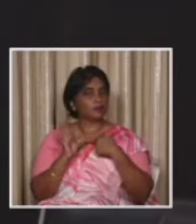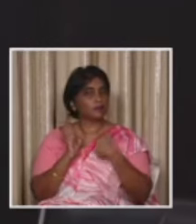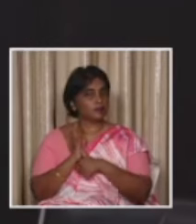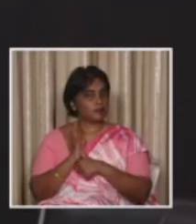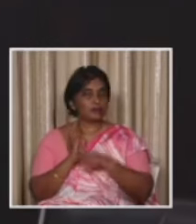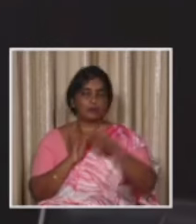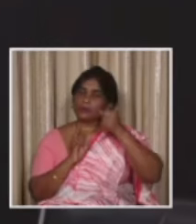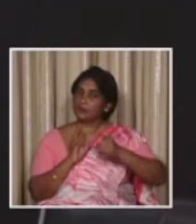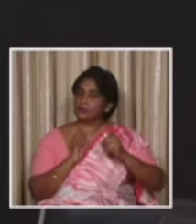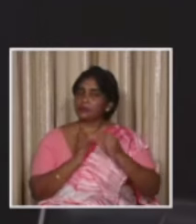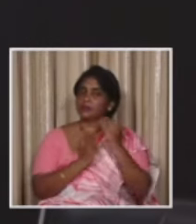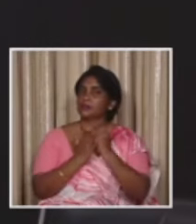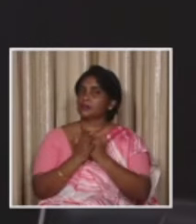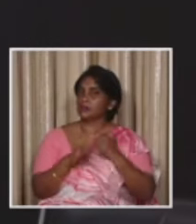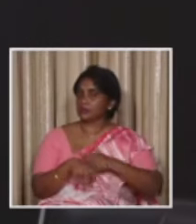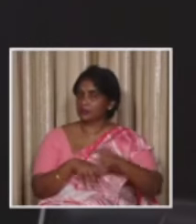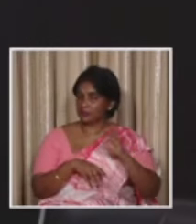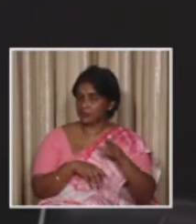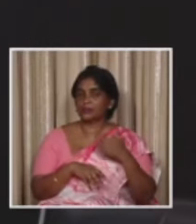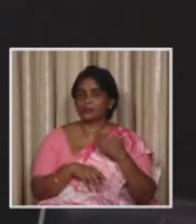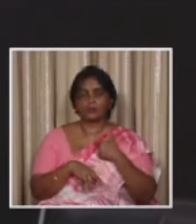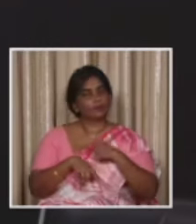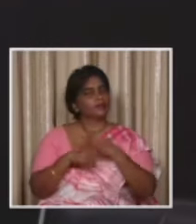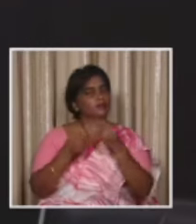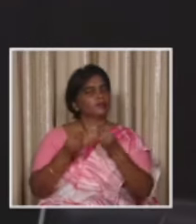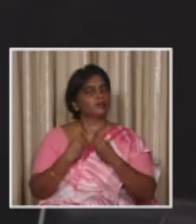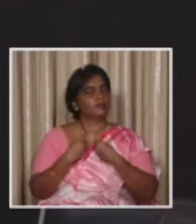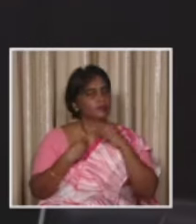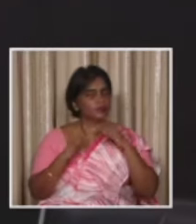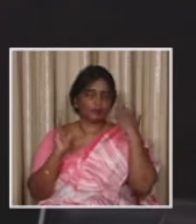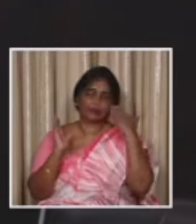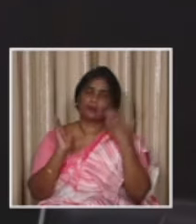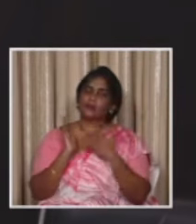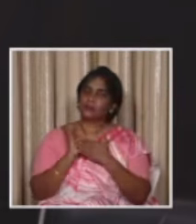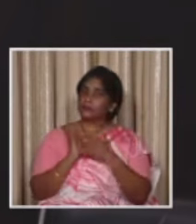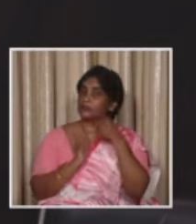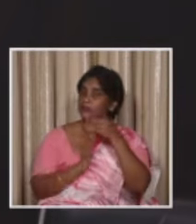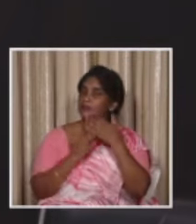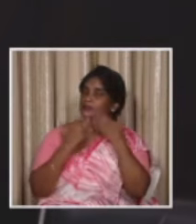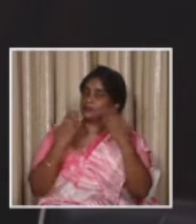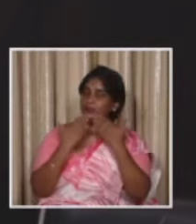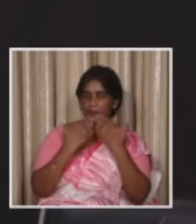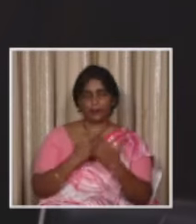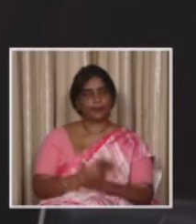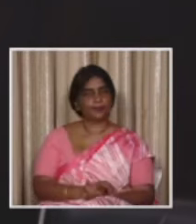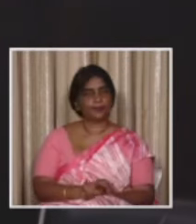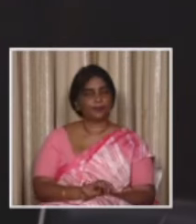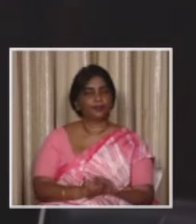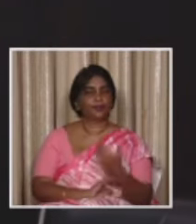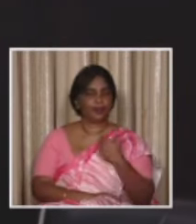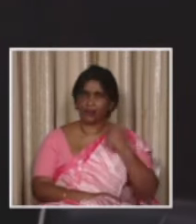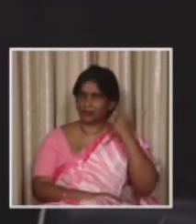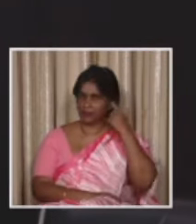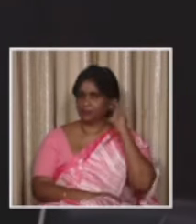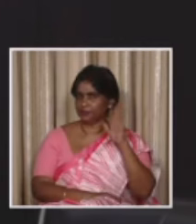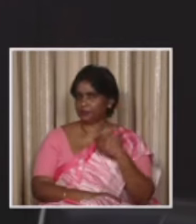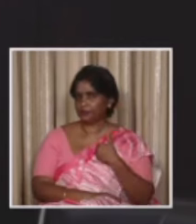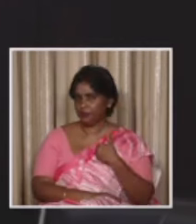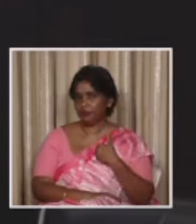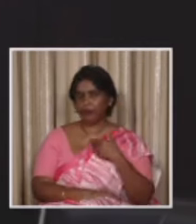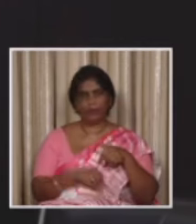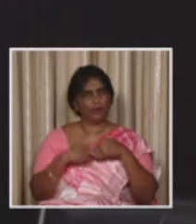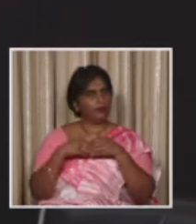නියෝගයන් ගන්න වෙලාවේ මට අවස්ථාව ලබා දීම පිළිබඳ ඔබතුමාට ස්තුතිවන්ත වෙනවා. මං හිතන්නේ